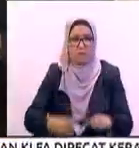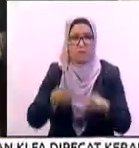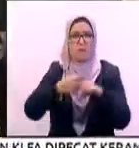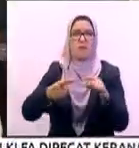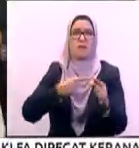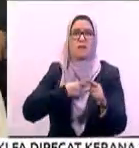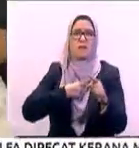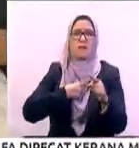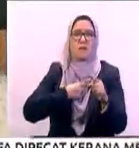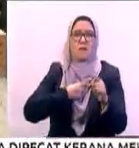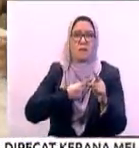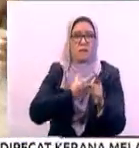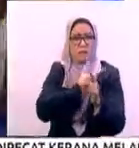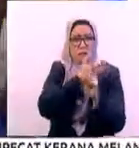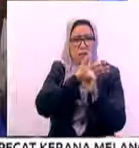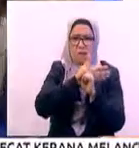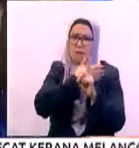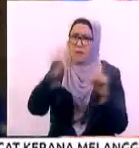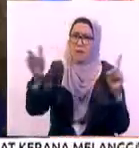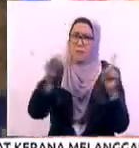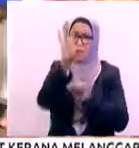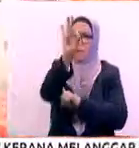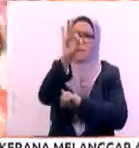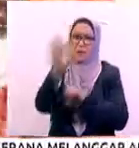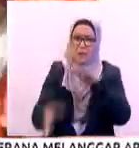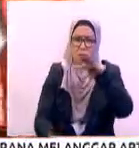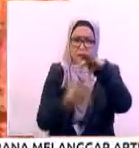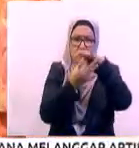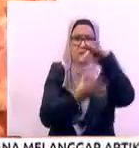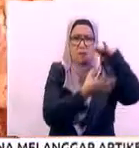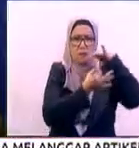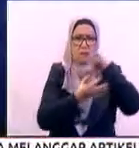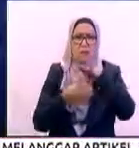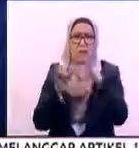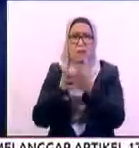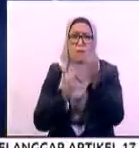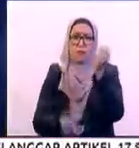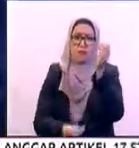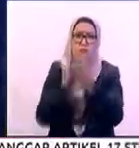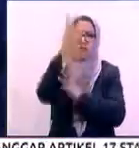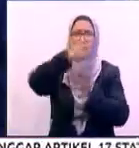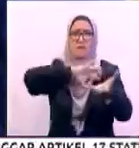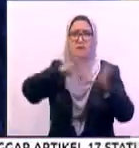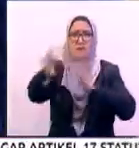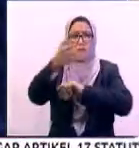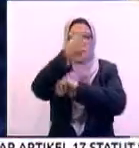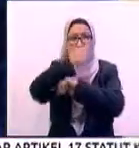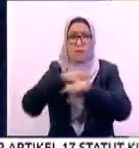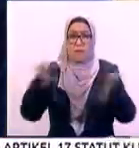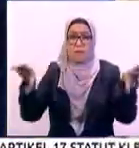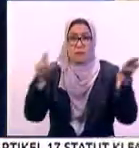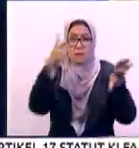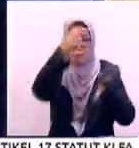ahli gabungan yang menimbulkan kekecohan sehingga mengakibatkan Kongres Pemilihan Bandar itu tertangguh